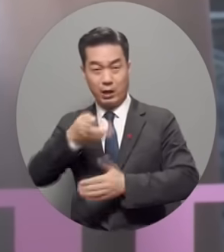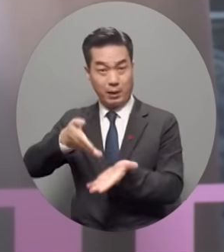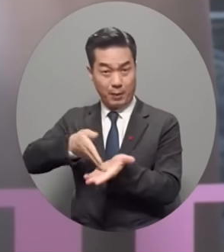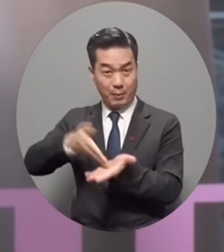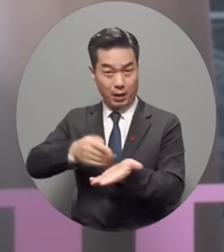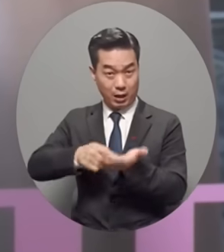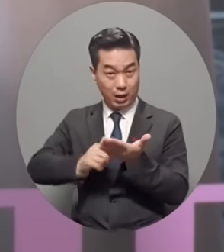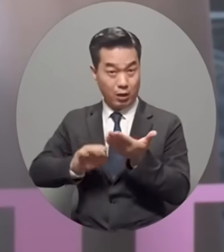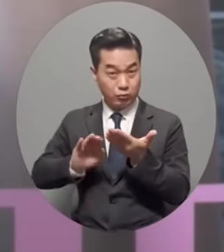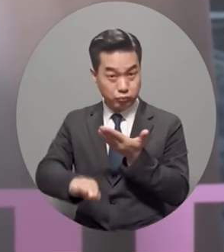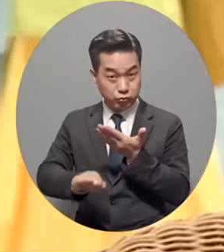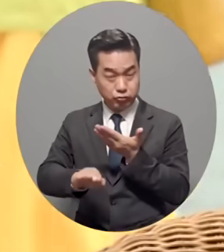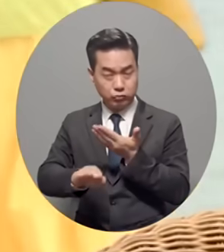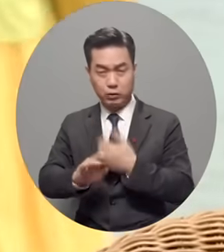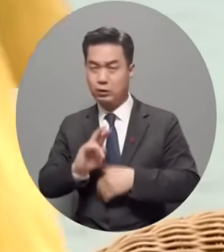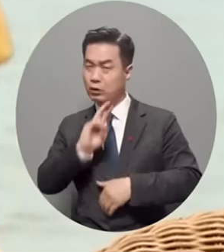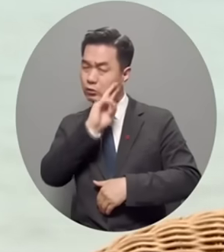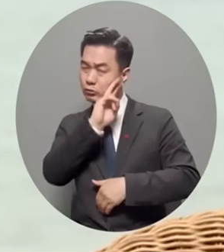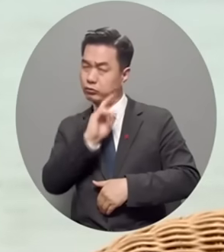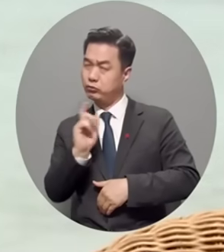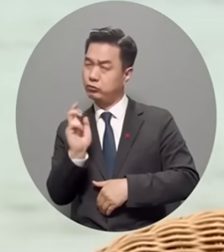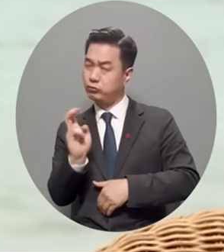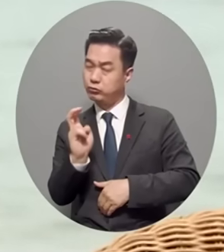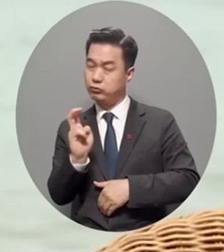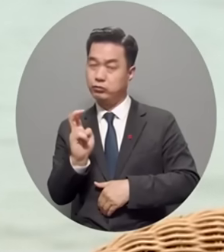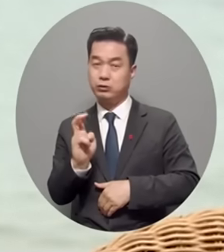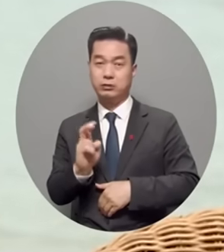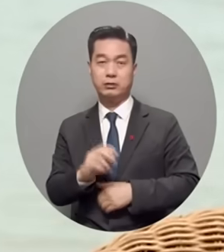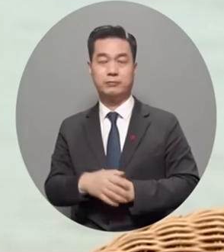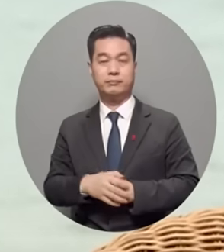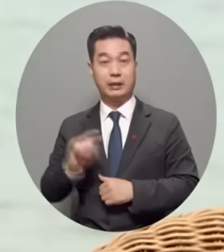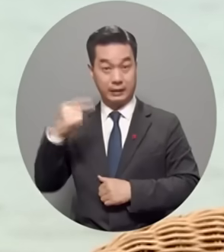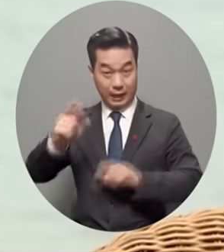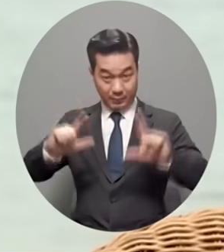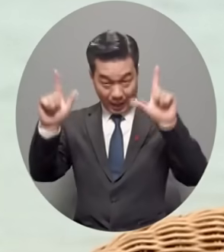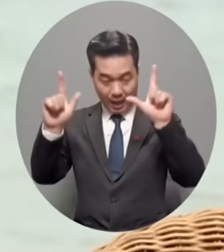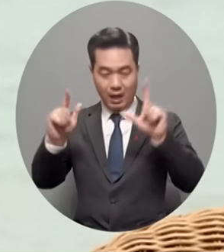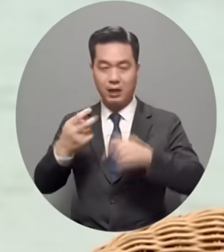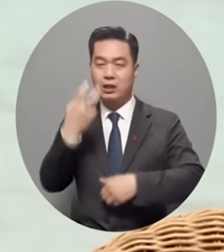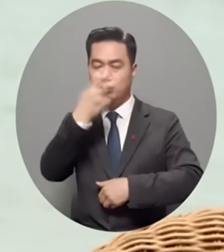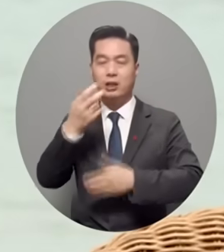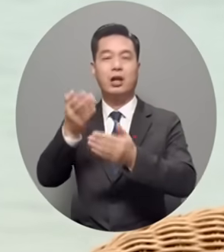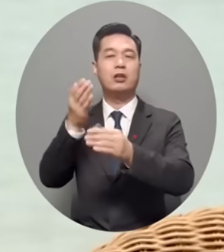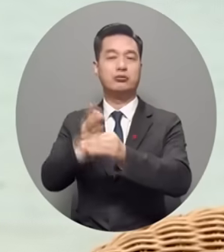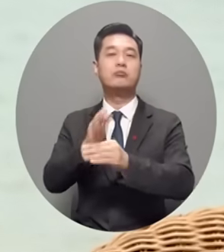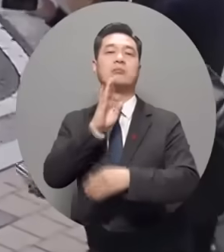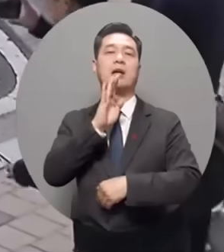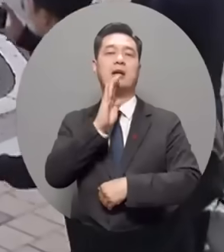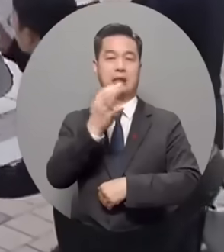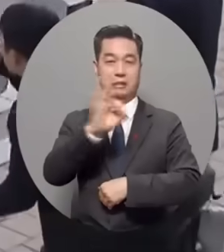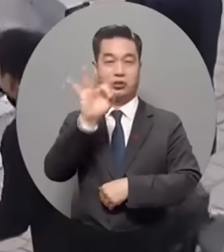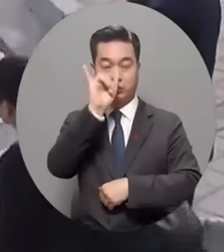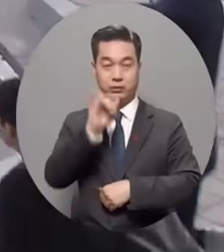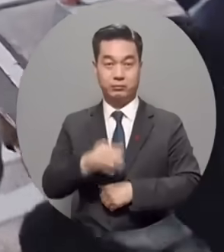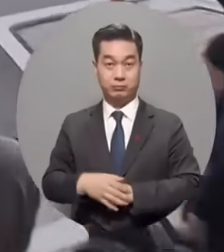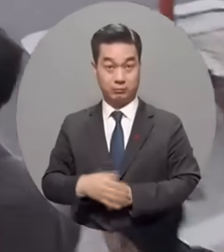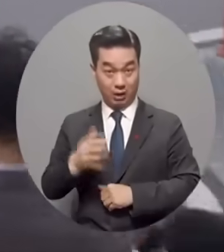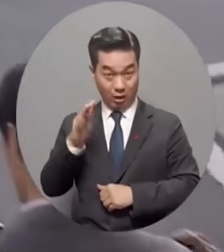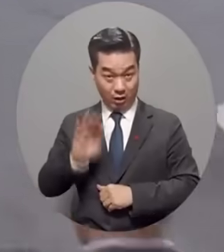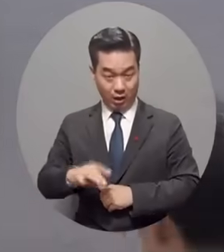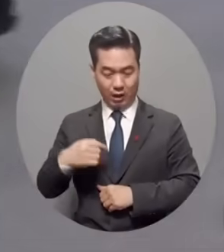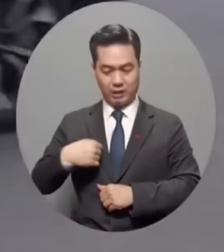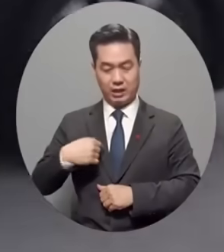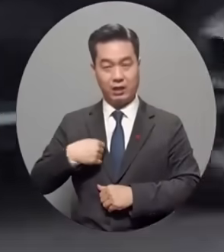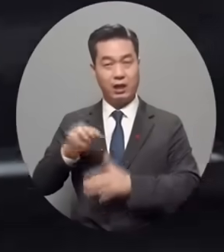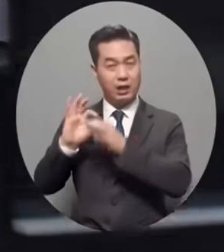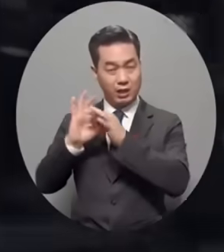직후 추측과 실명 보도가 이어지자 이 씨 측은 다음 날 내사 중인 건 맞다고 인정을 했습니다. 그러면서 자신이